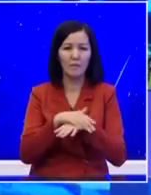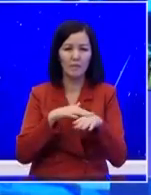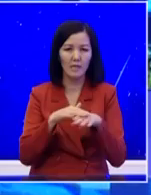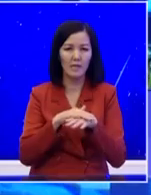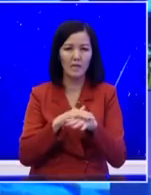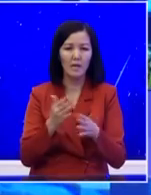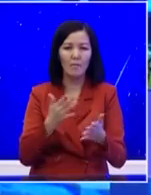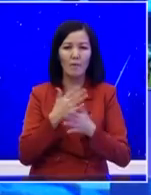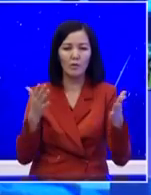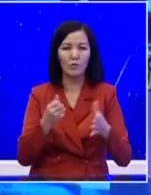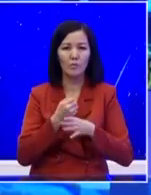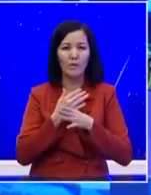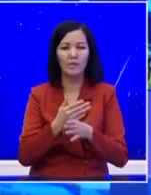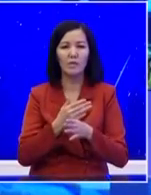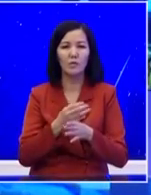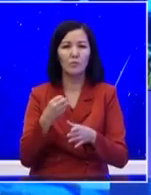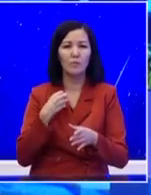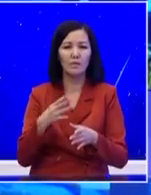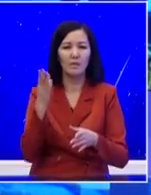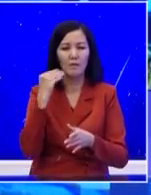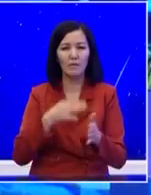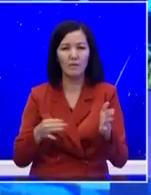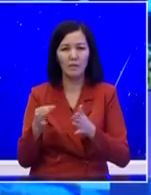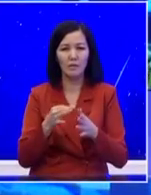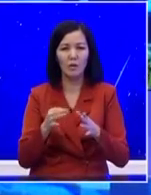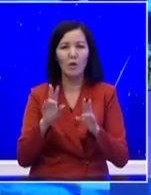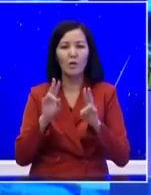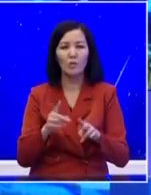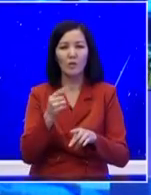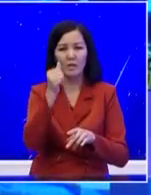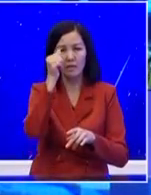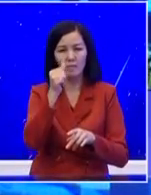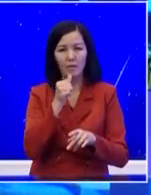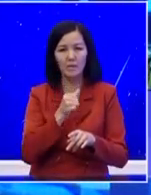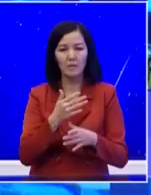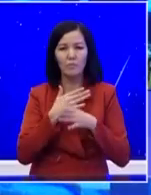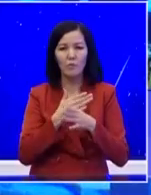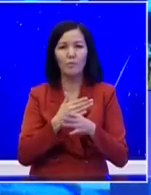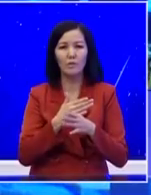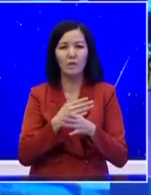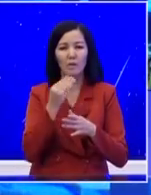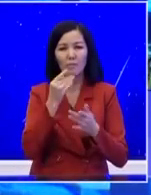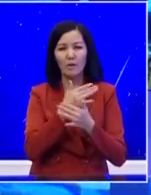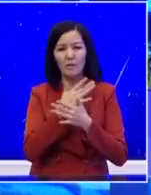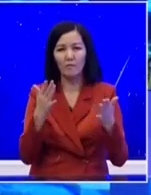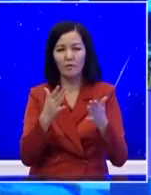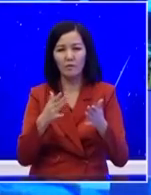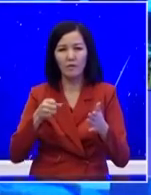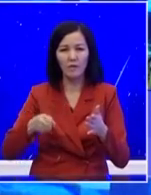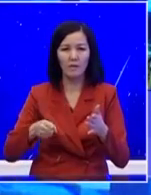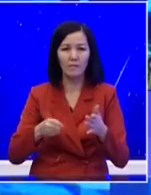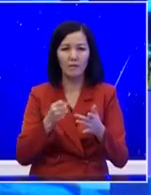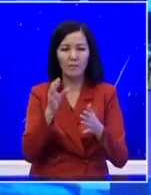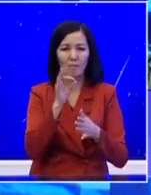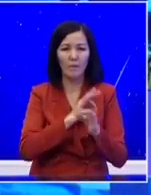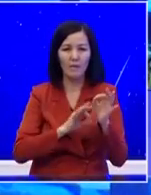населения находит большую поддержку со стороны меценатов Алматинской области. Только за один месяц помощь в виде продовольственных корзин и